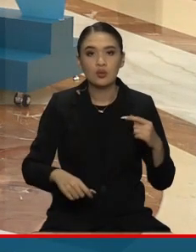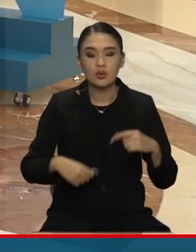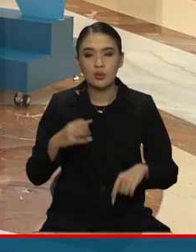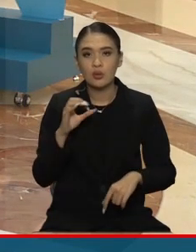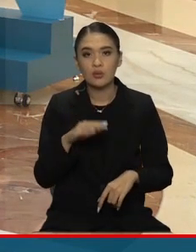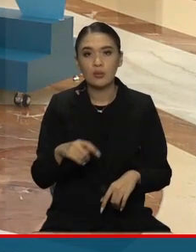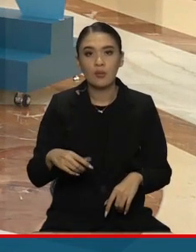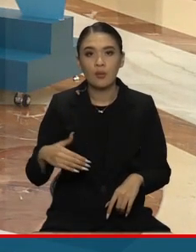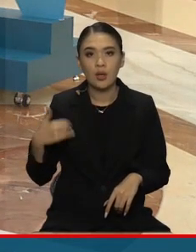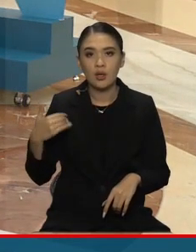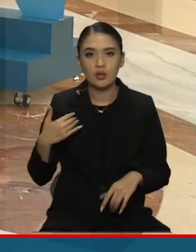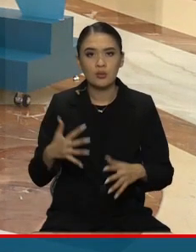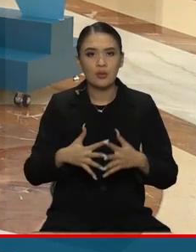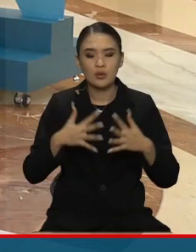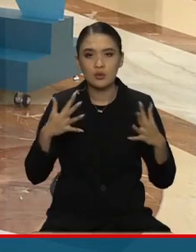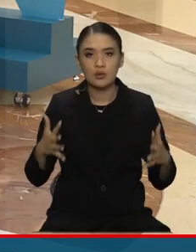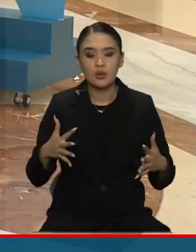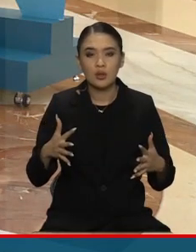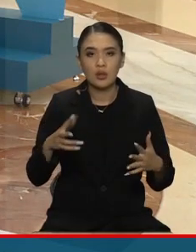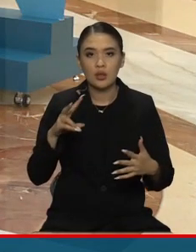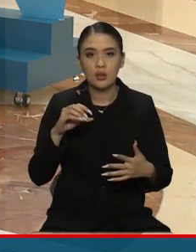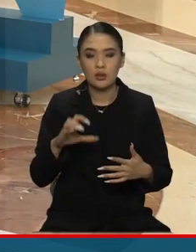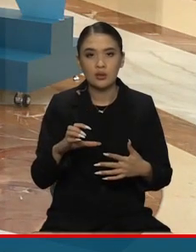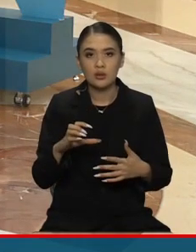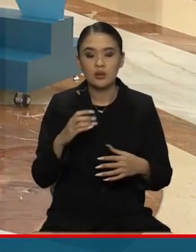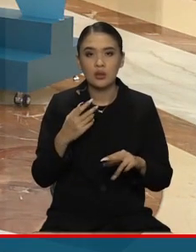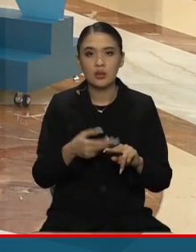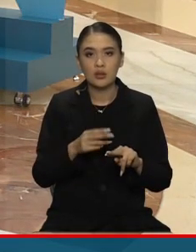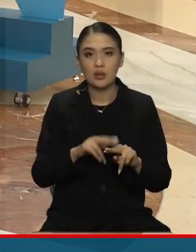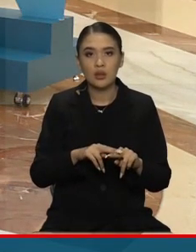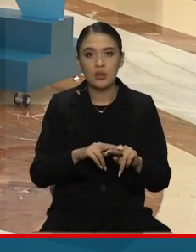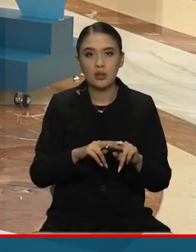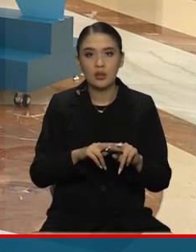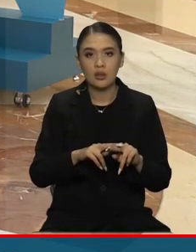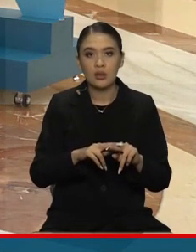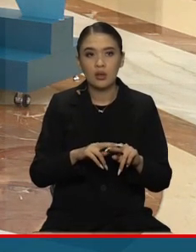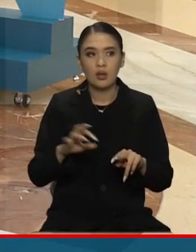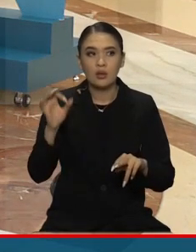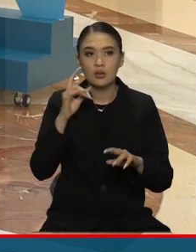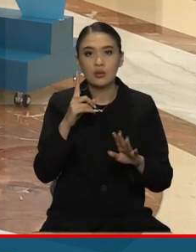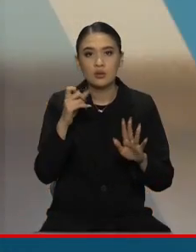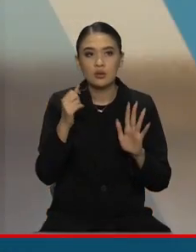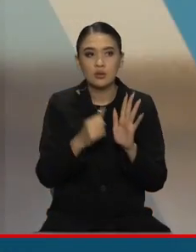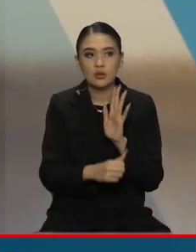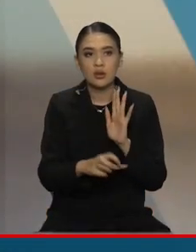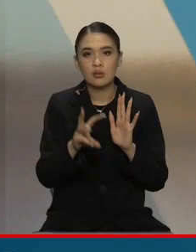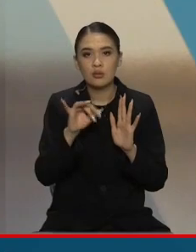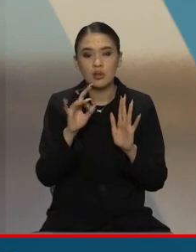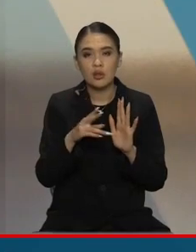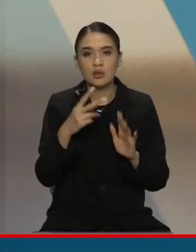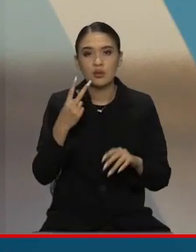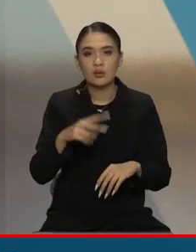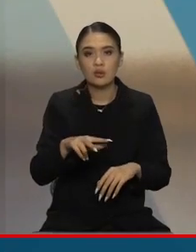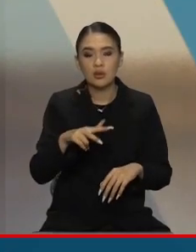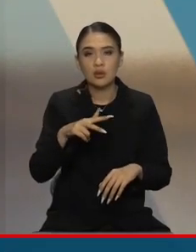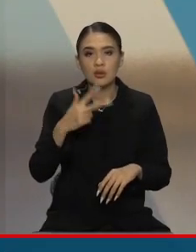полезной функции леса нагроме и если мы говорим об сумме 161 миллиард только 32